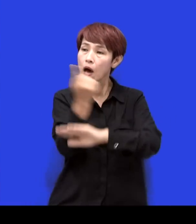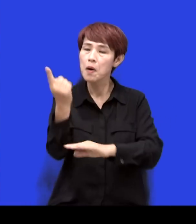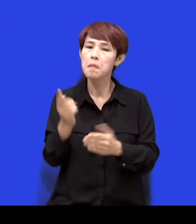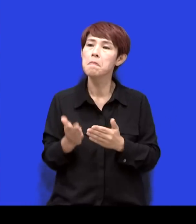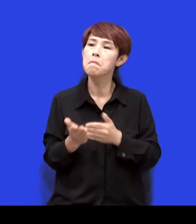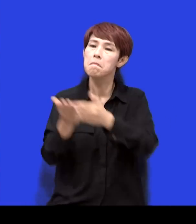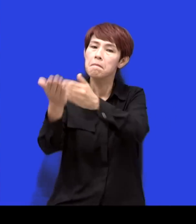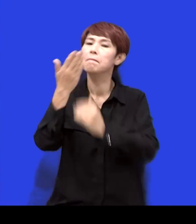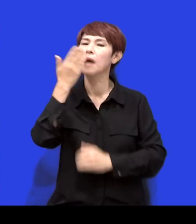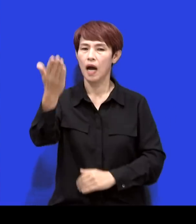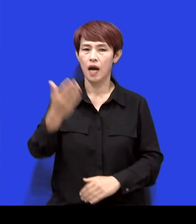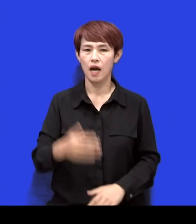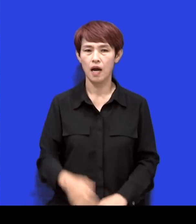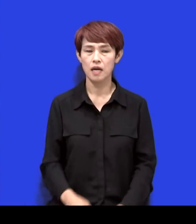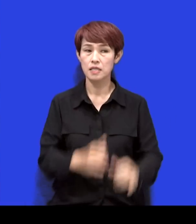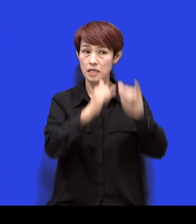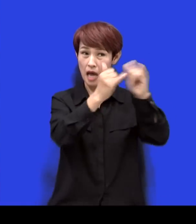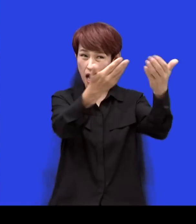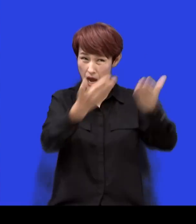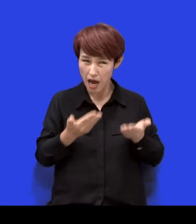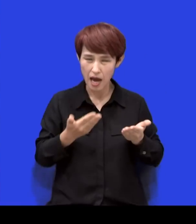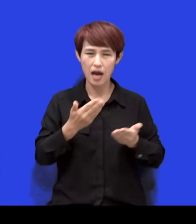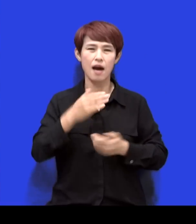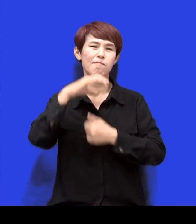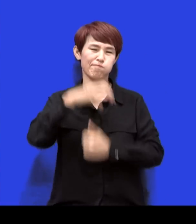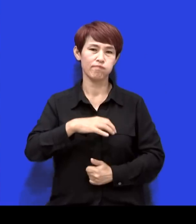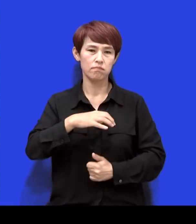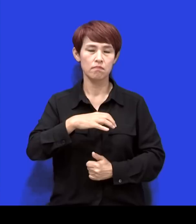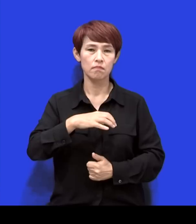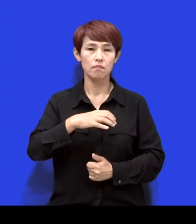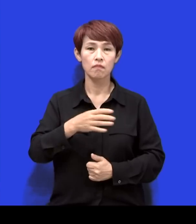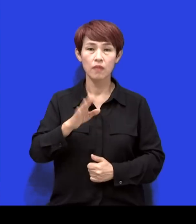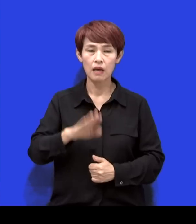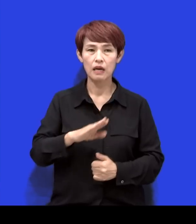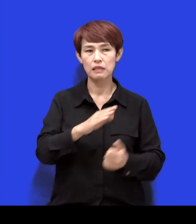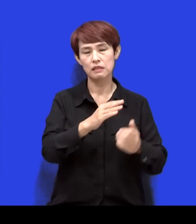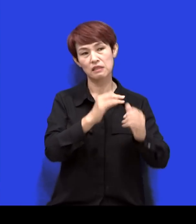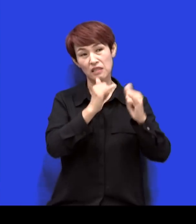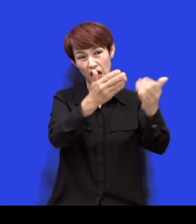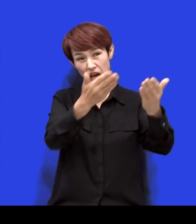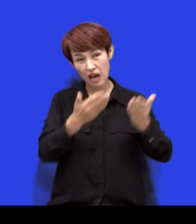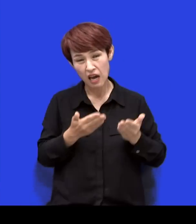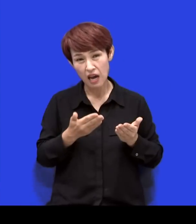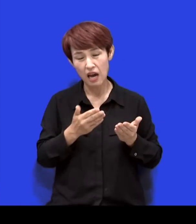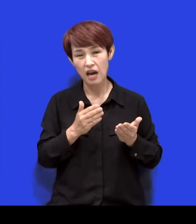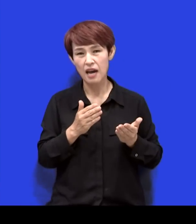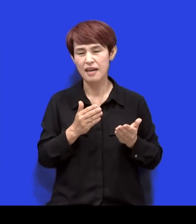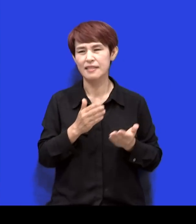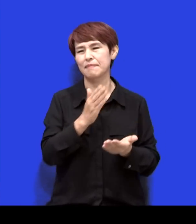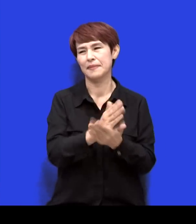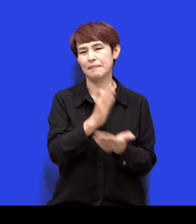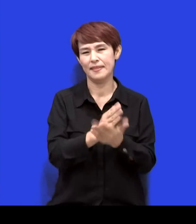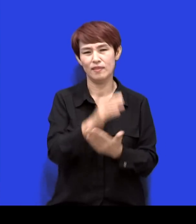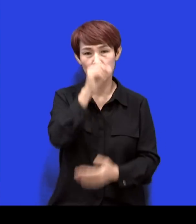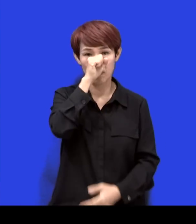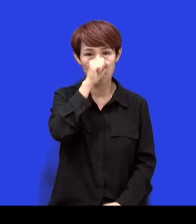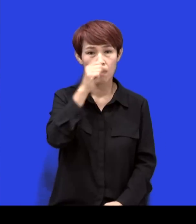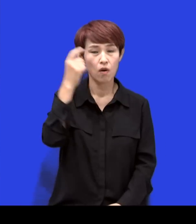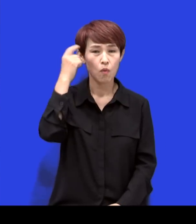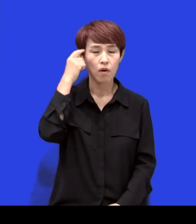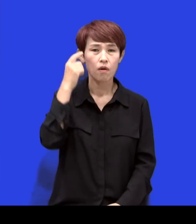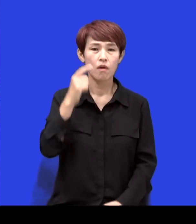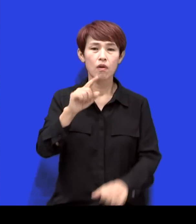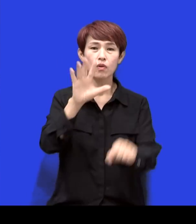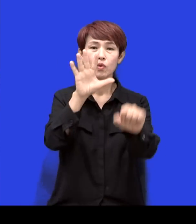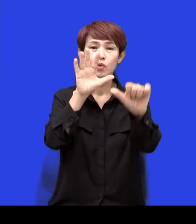네네. 상을 안 받는 순간 자유로우니까 네네네. 이 저작권이 저한테 있으니까 예. 그럼 1년 동안 그럼 안 받고 왜냐면 이게 로또 2등 같은